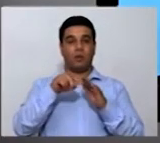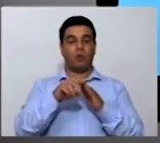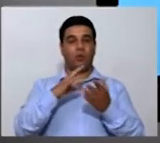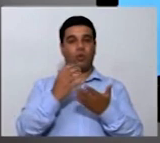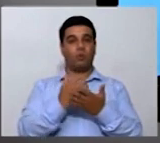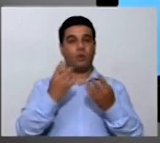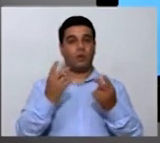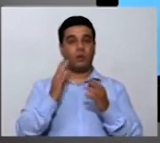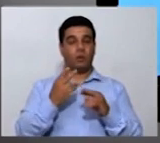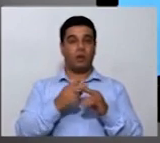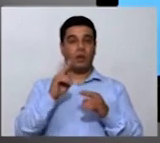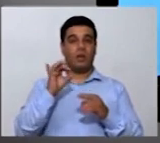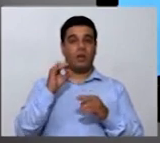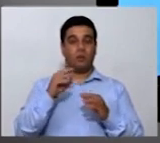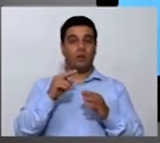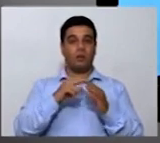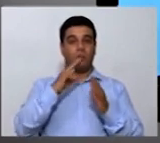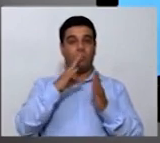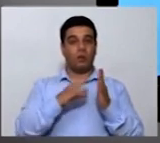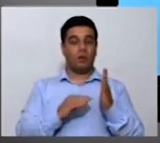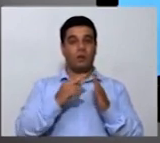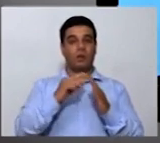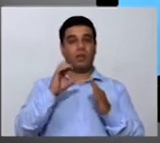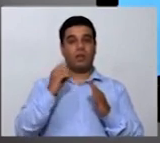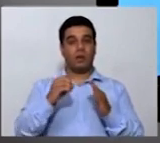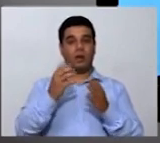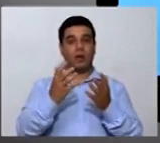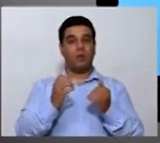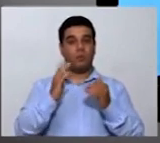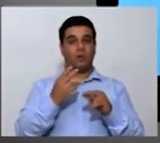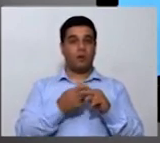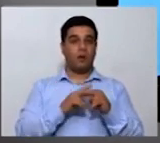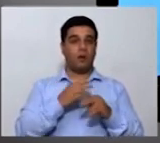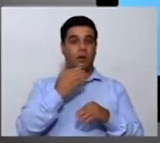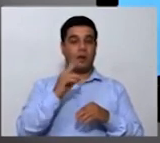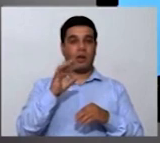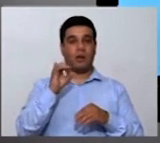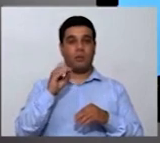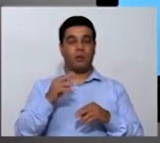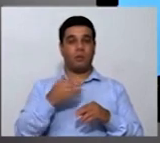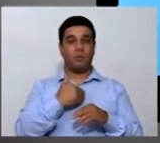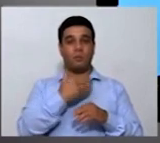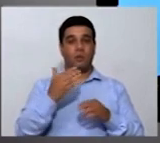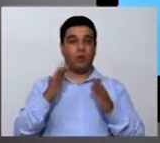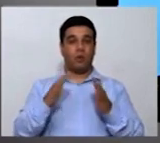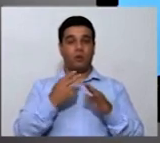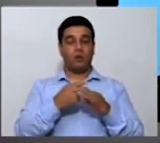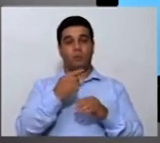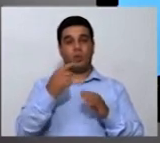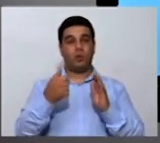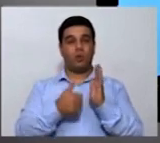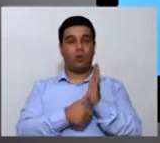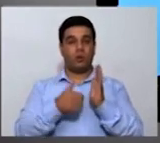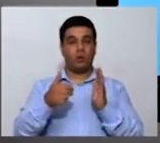topishingiz kerak. Qiymatlar sohasi bu y qabul qiladigan qiymatlar. Ya'ni bizning holatda -6